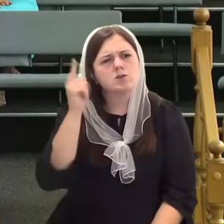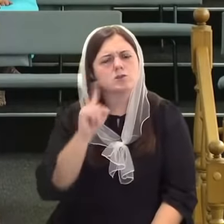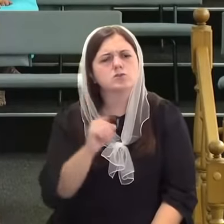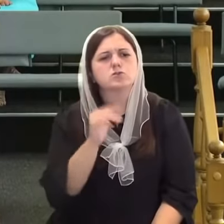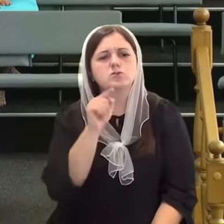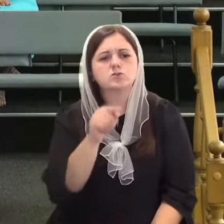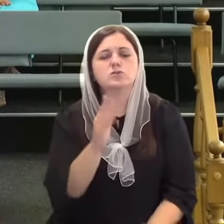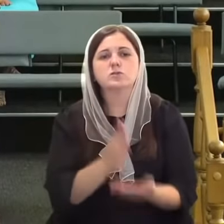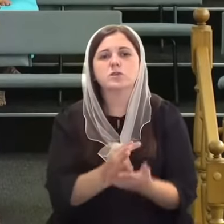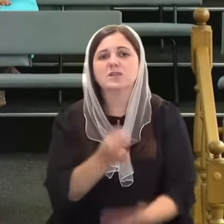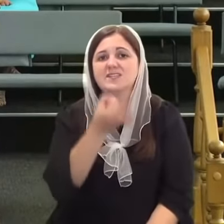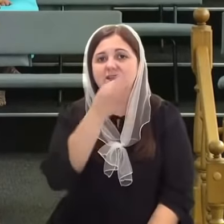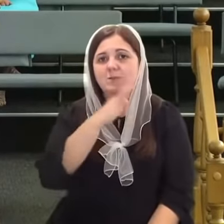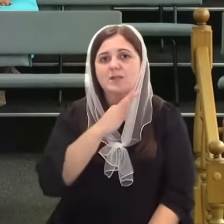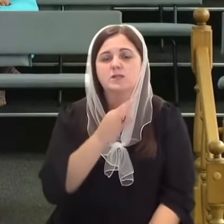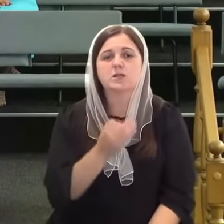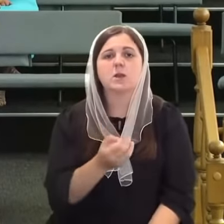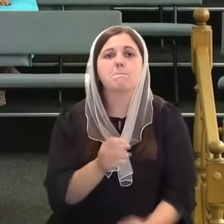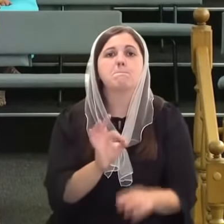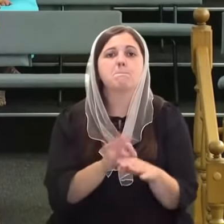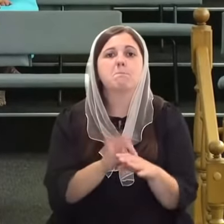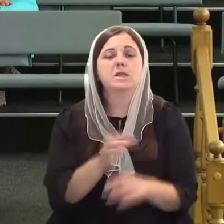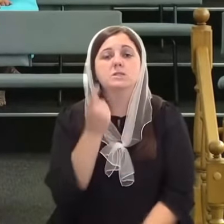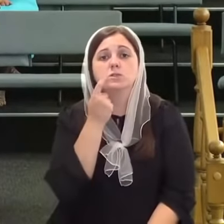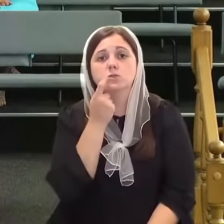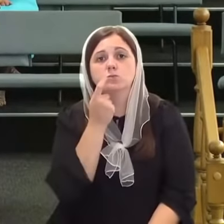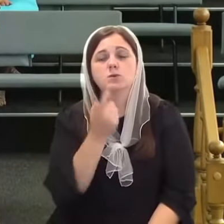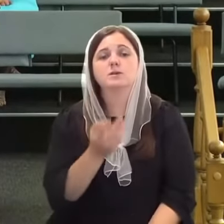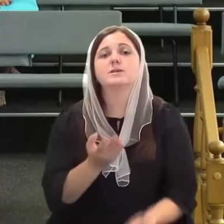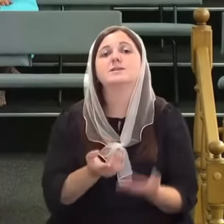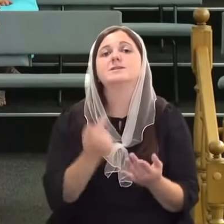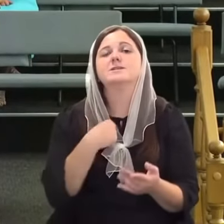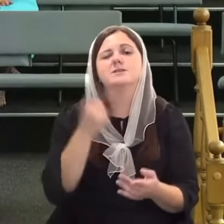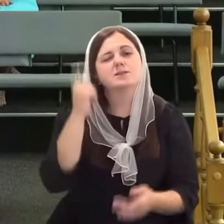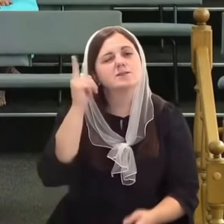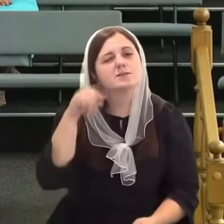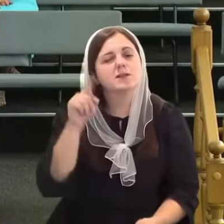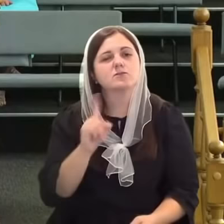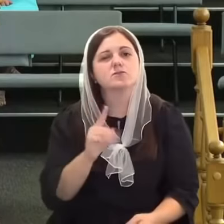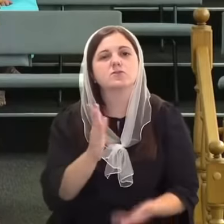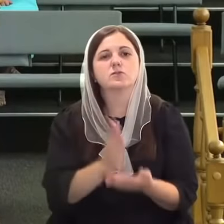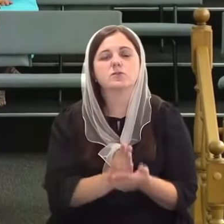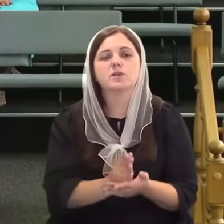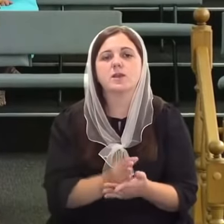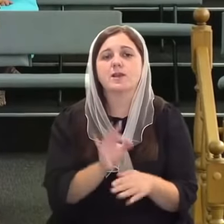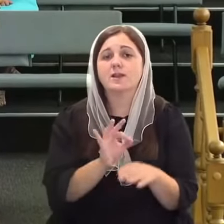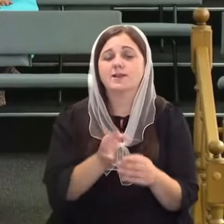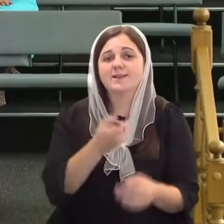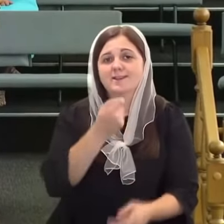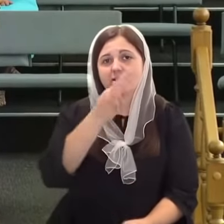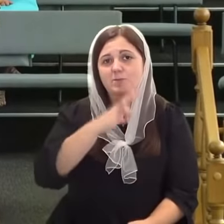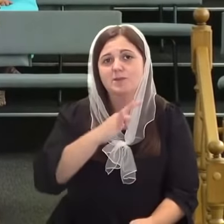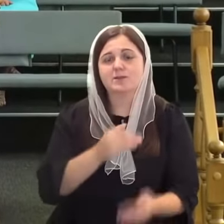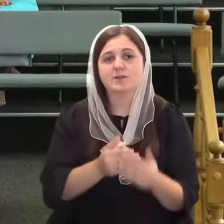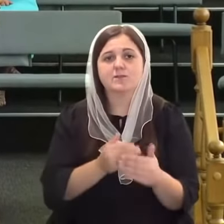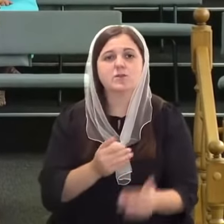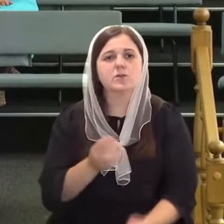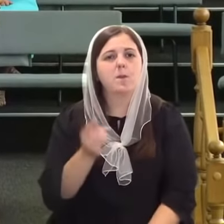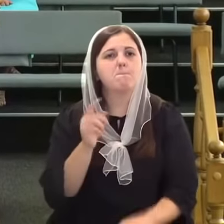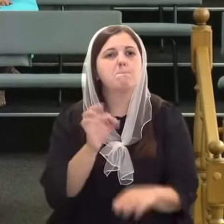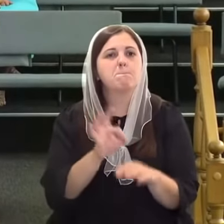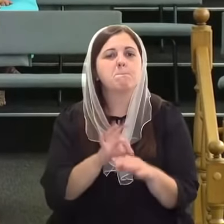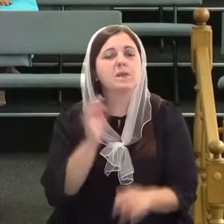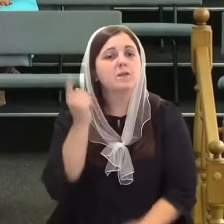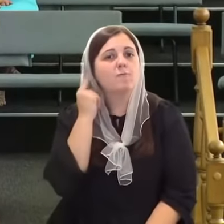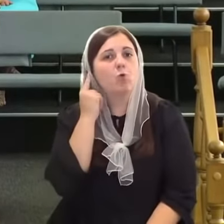есть таблетка от зуба. Я знал, что есть лекарство от ушной боли. Но я не